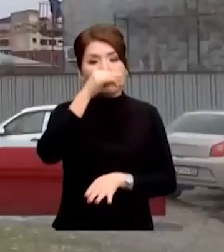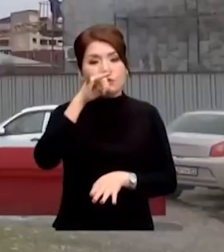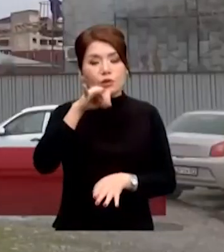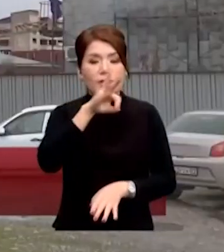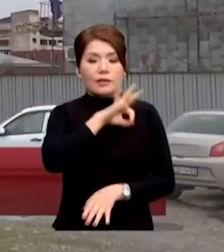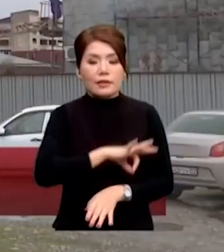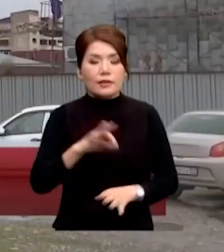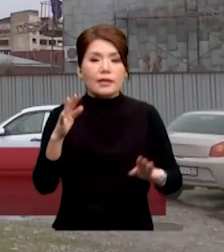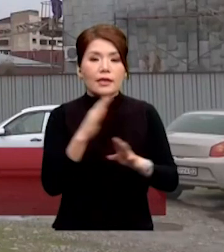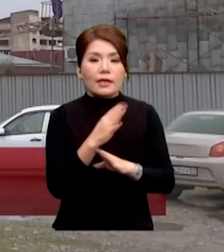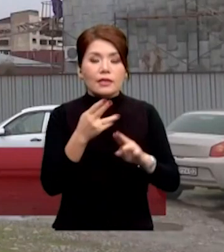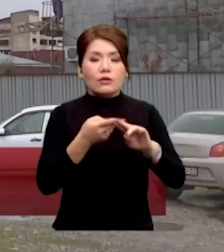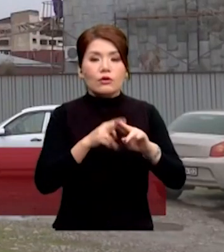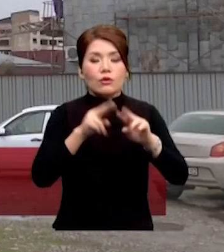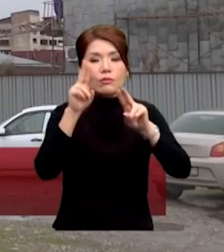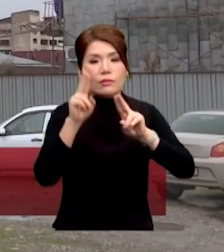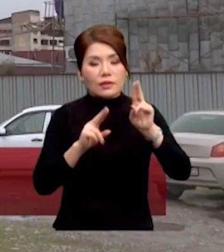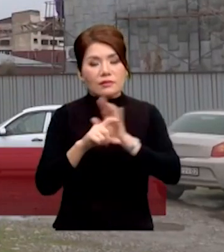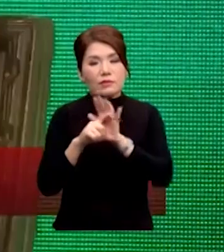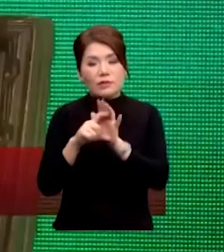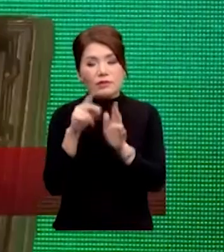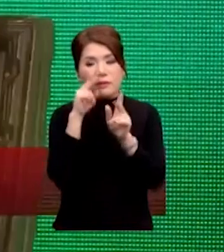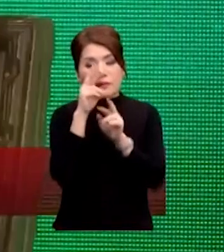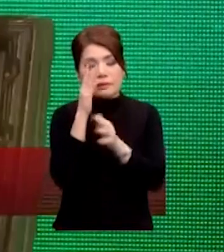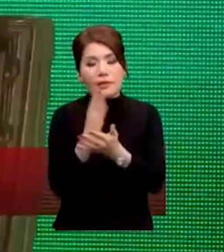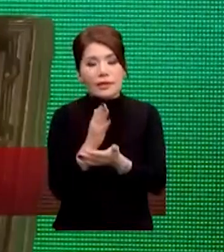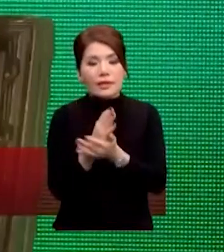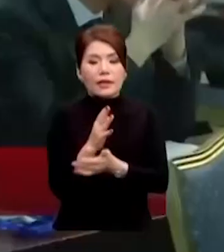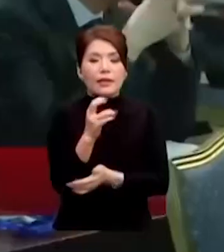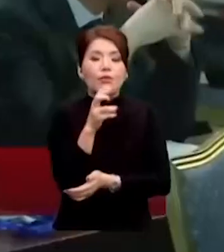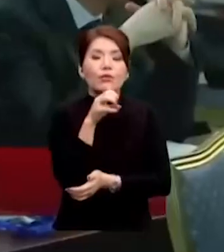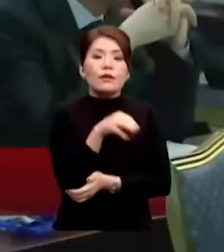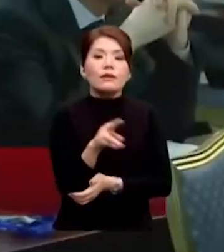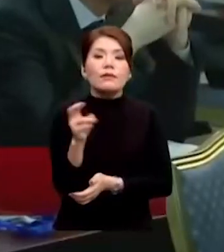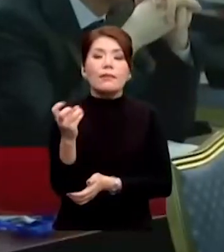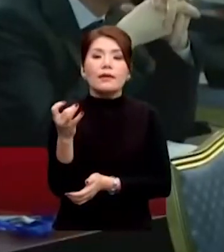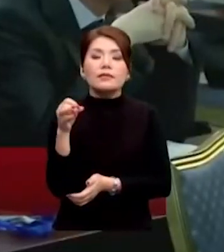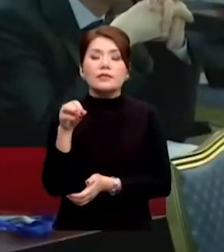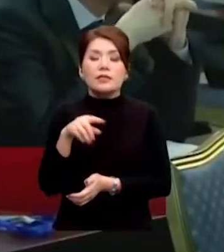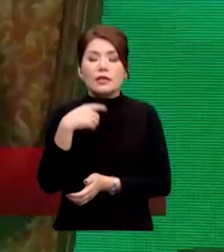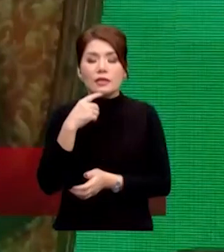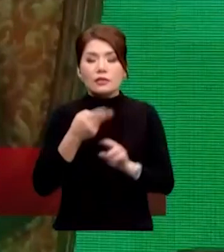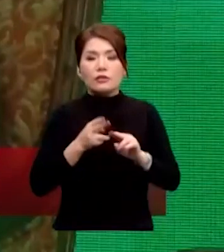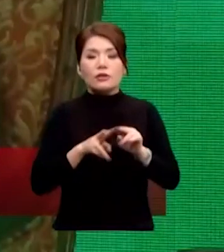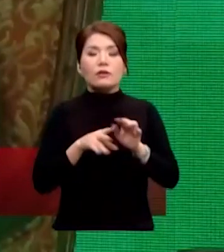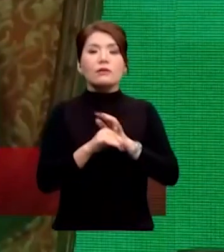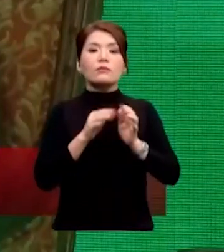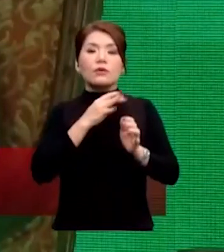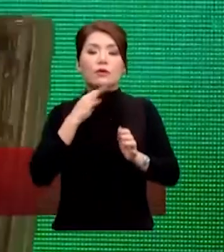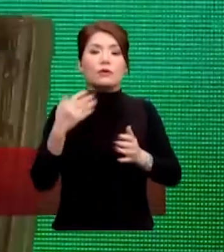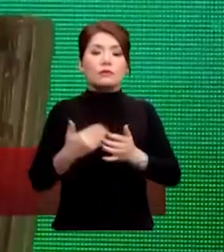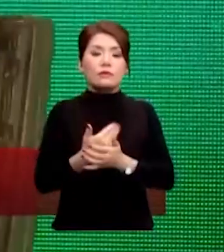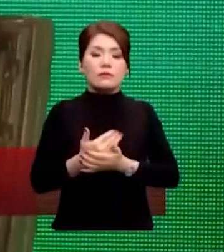қолданысқа берілген экология кодексінің де шикі тұстары аз емес екен. Ал депутат Бақытжан Базарбек мәжіліске экология үшін қауіпті ұсыныстар келіп түсіп жатқанын